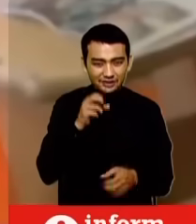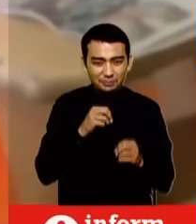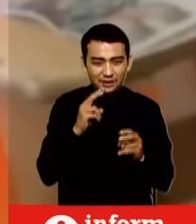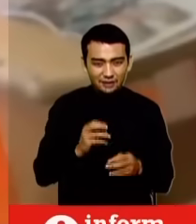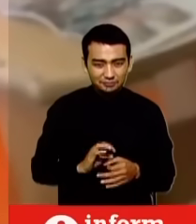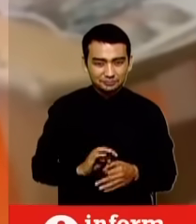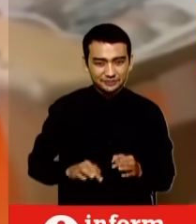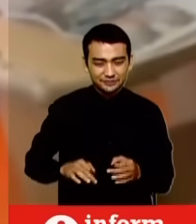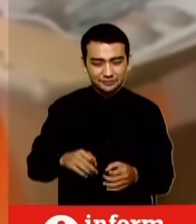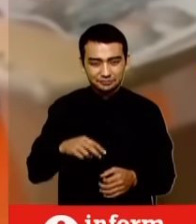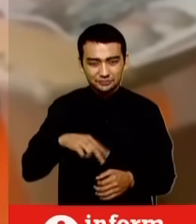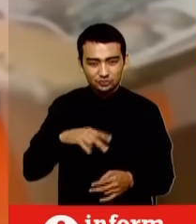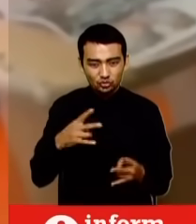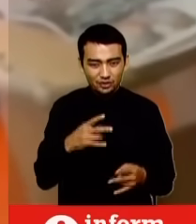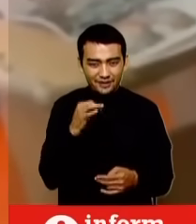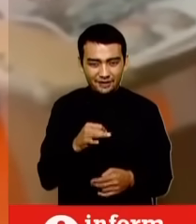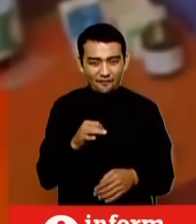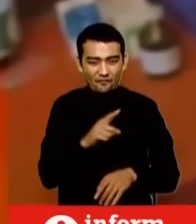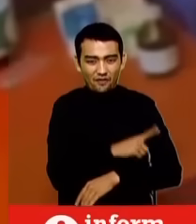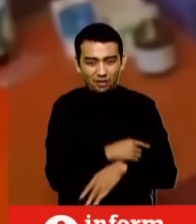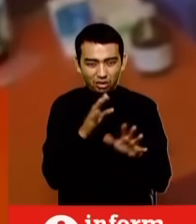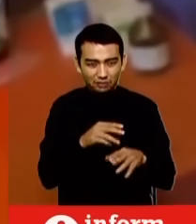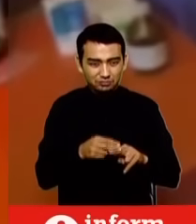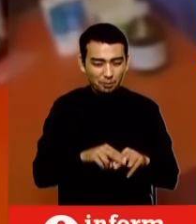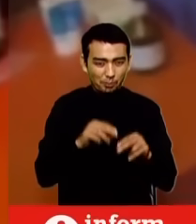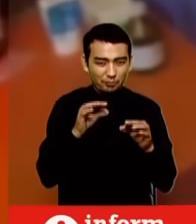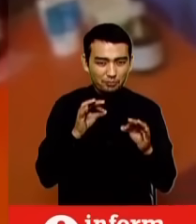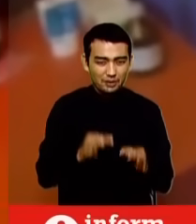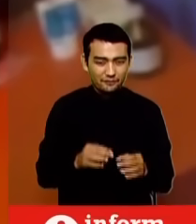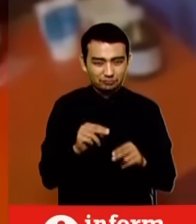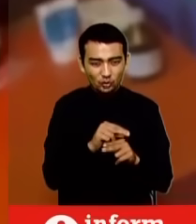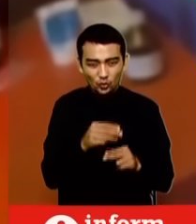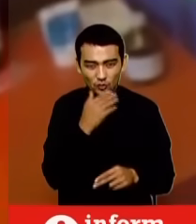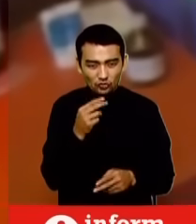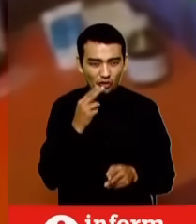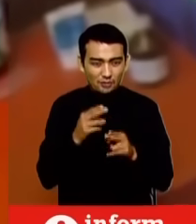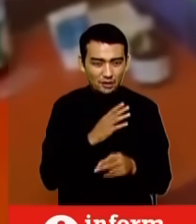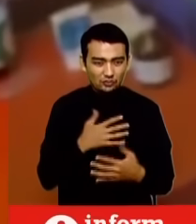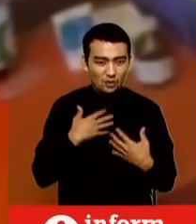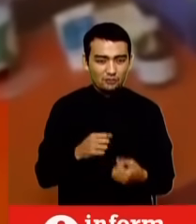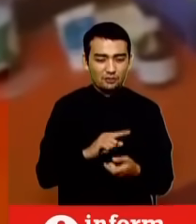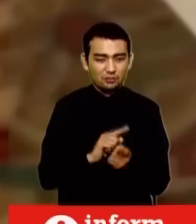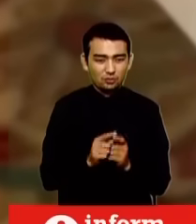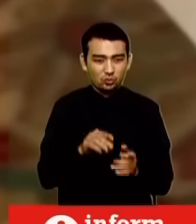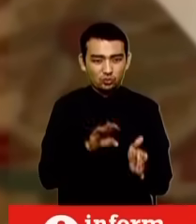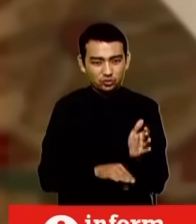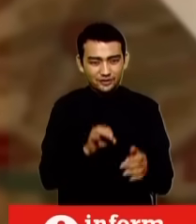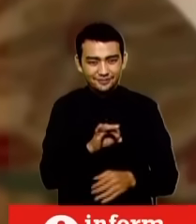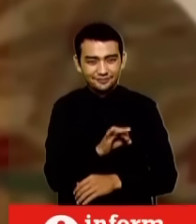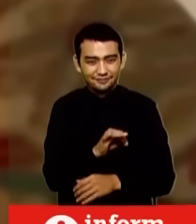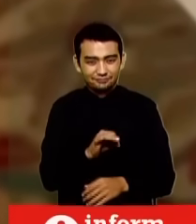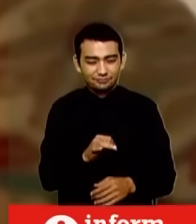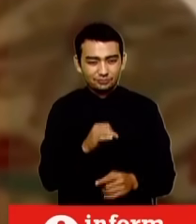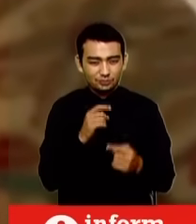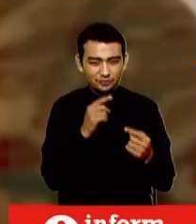жүруге мәжбүр. Дәрігерлердің салғырттығынан баламның денсаулығы нашарлады деген анасы шағымын айтып, сыбайлас жемқорлықпен күрес агенттігіне